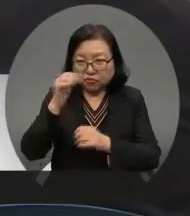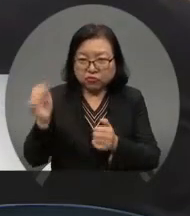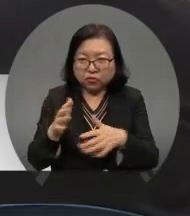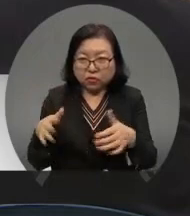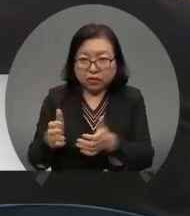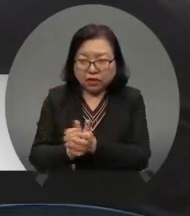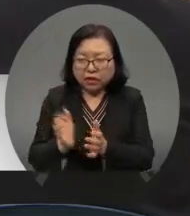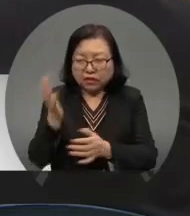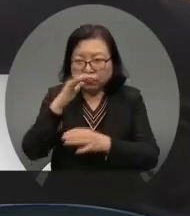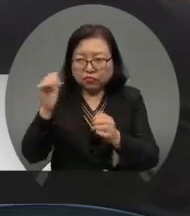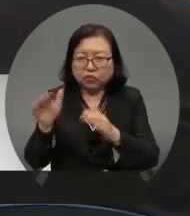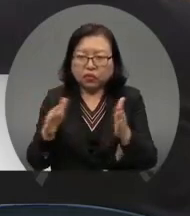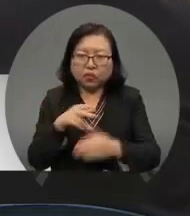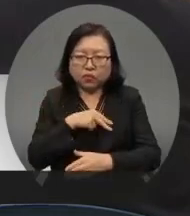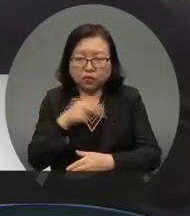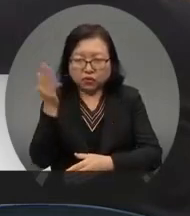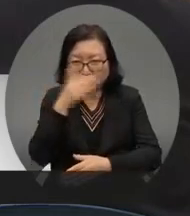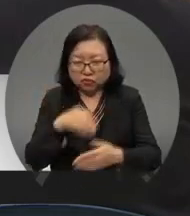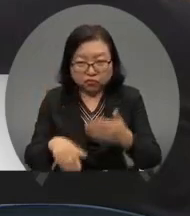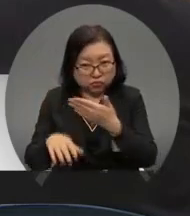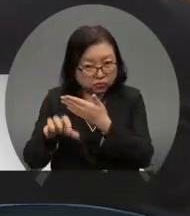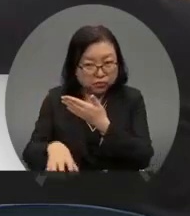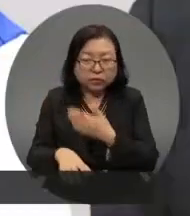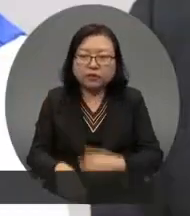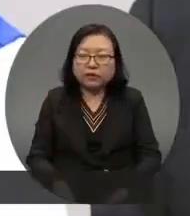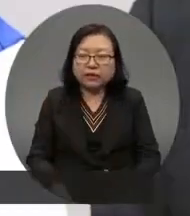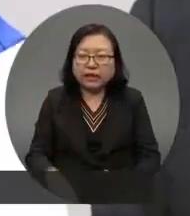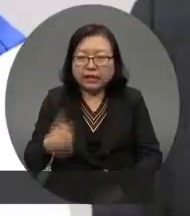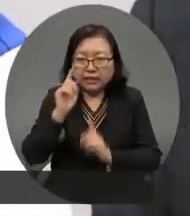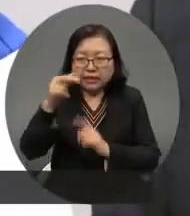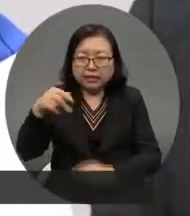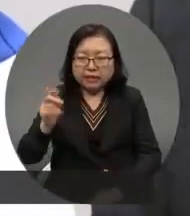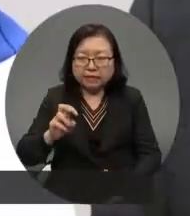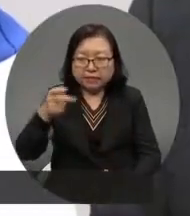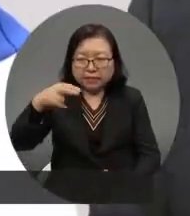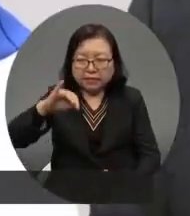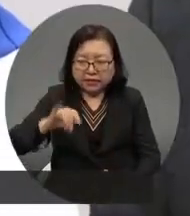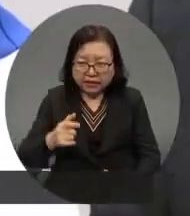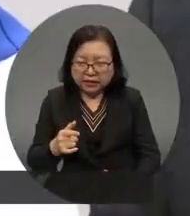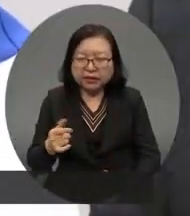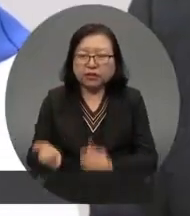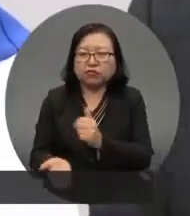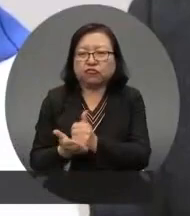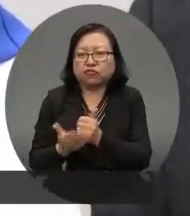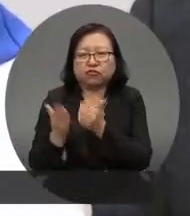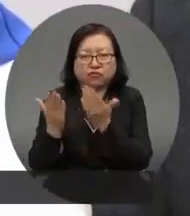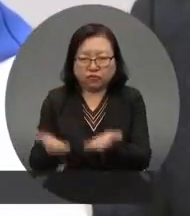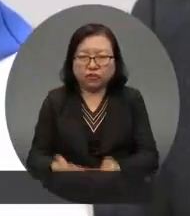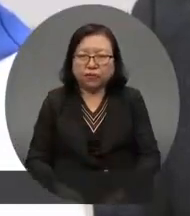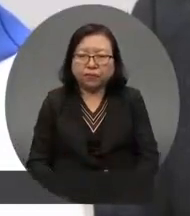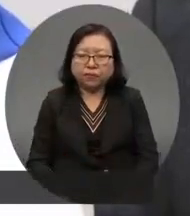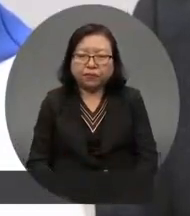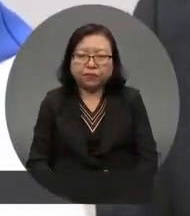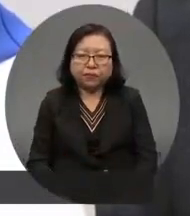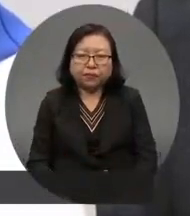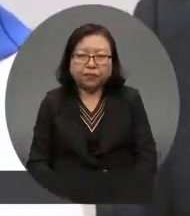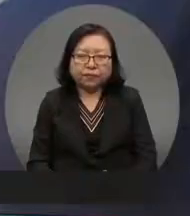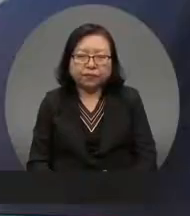충북도당은 충북도 의원 청주 구선거구의 이상식 전 충북도 의원을 공천했습니다.